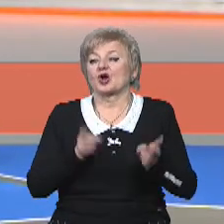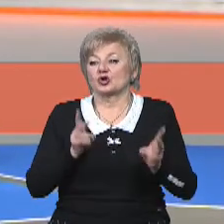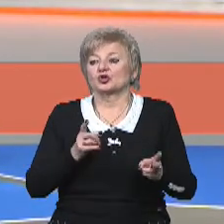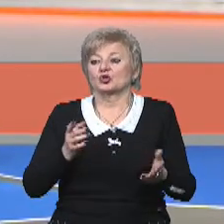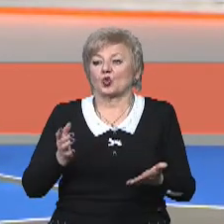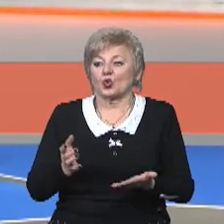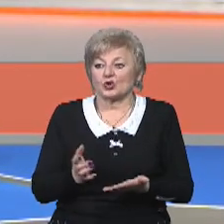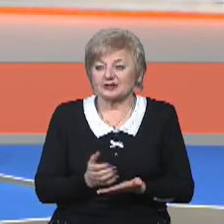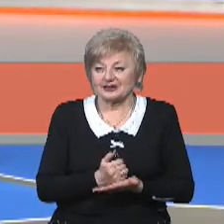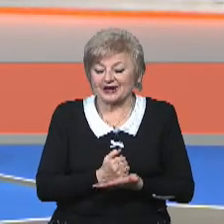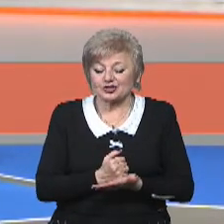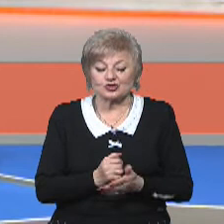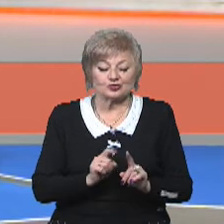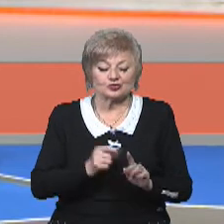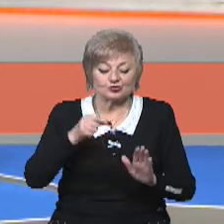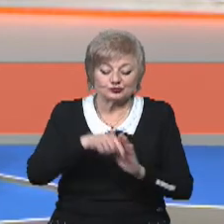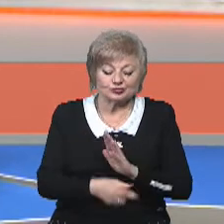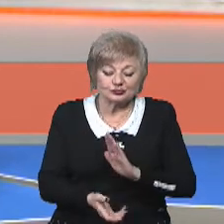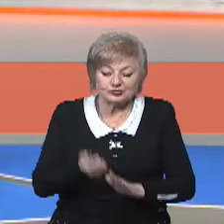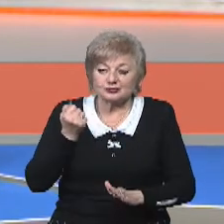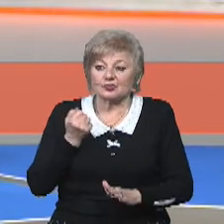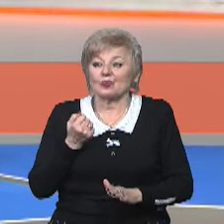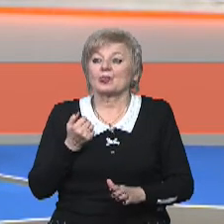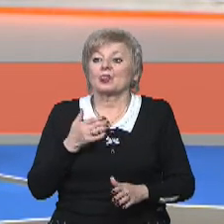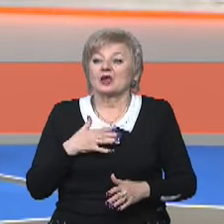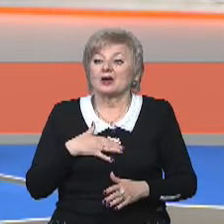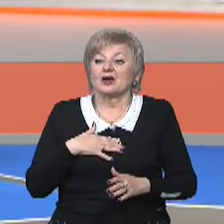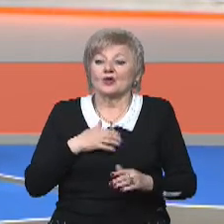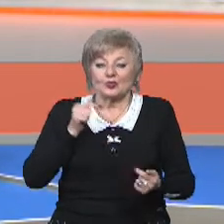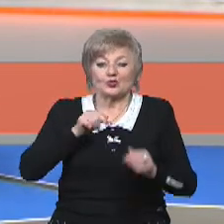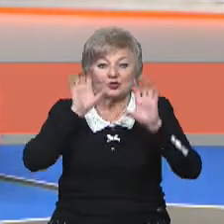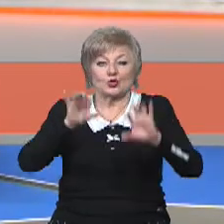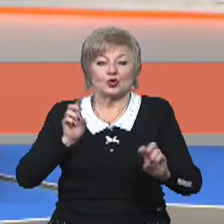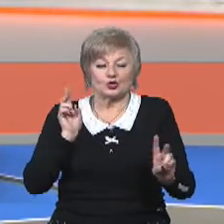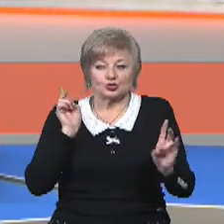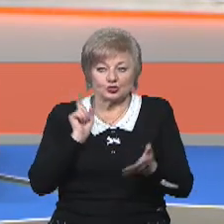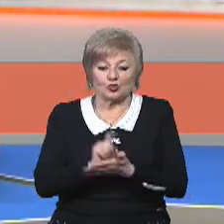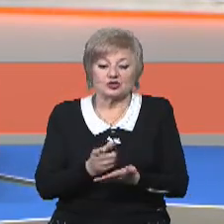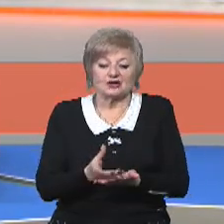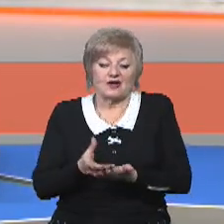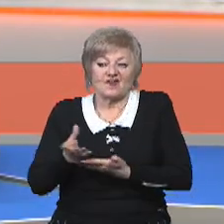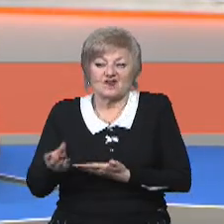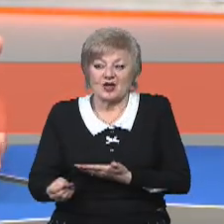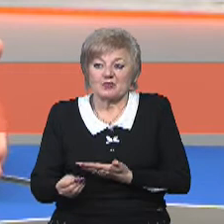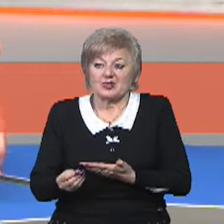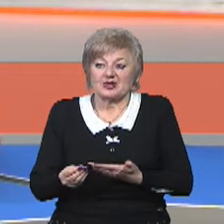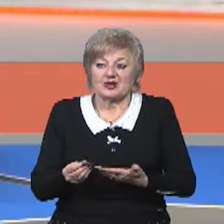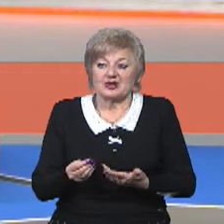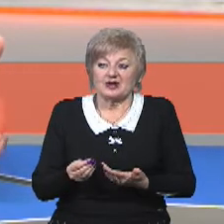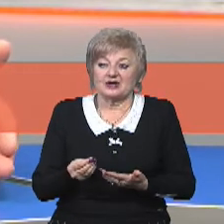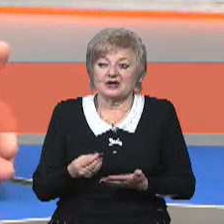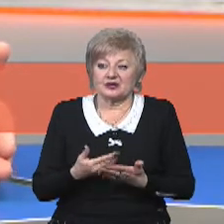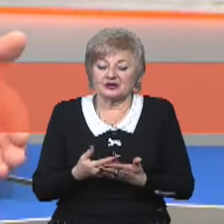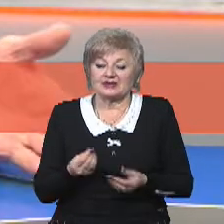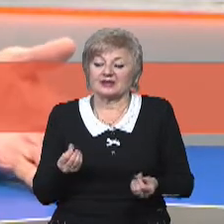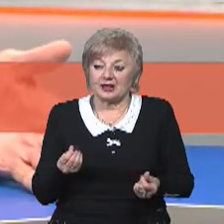знайшов археологічну знахідку, приходить і згідно існуючого законодавства йому повинні видати ту чи